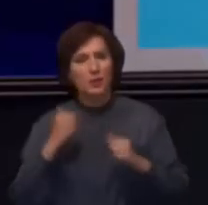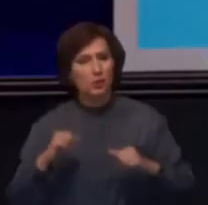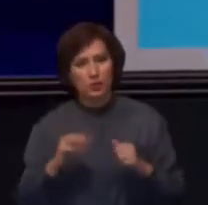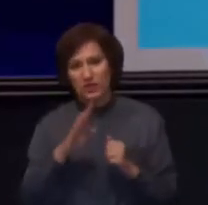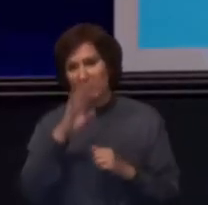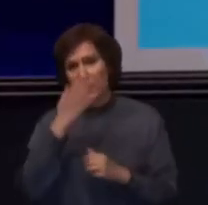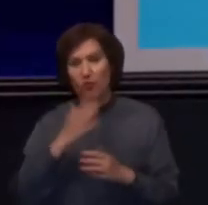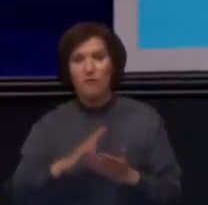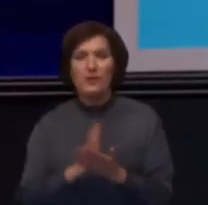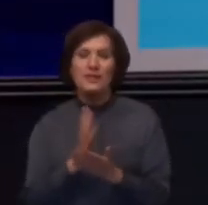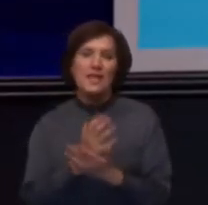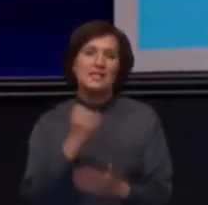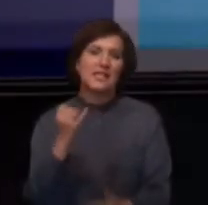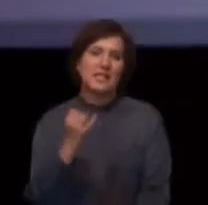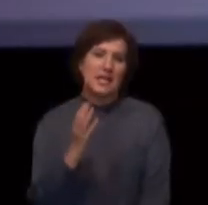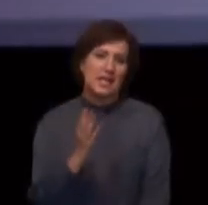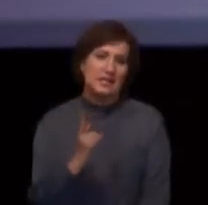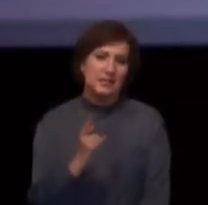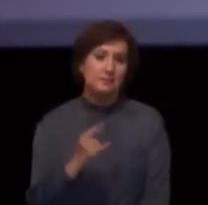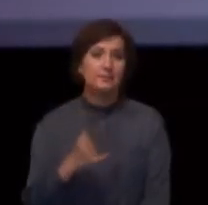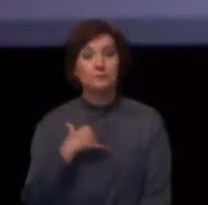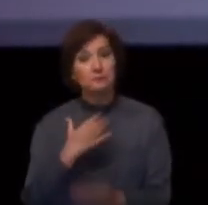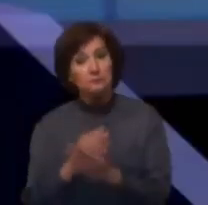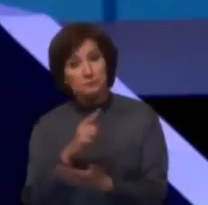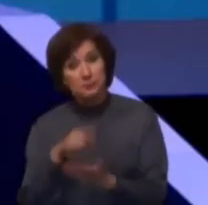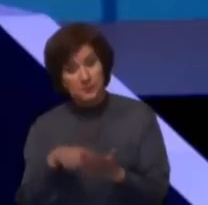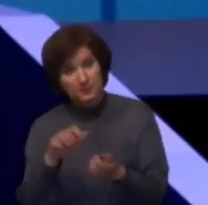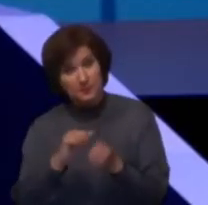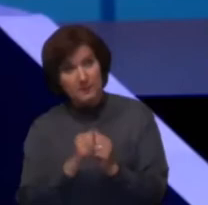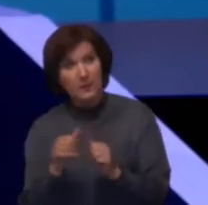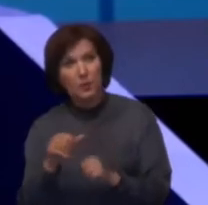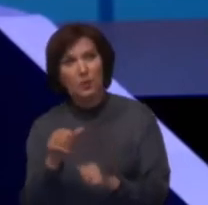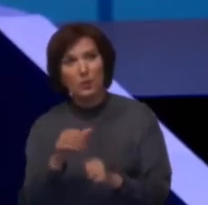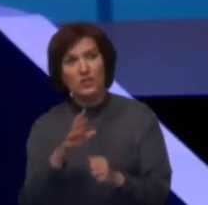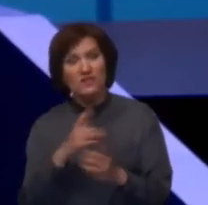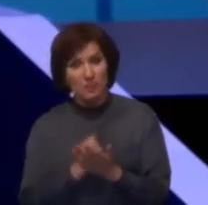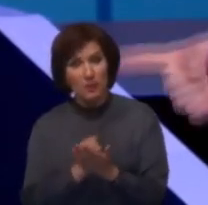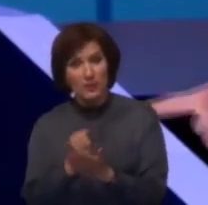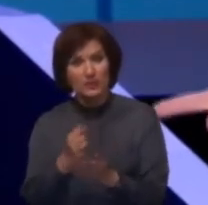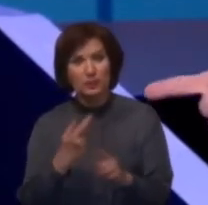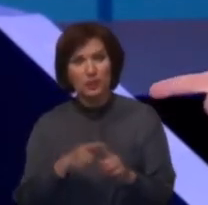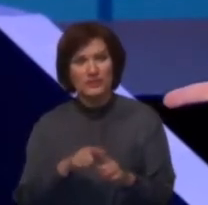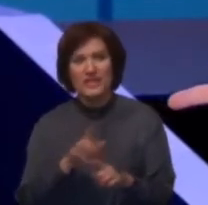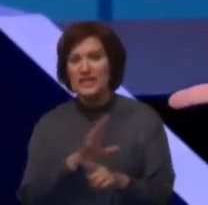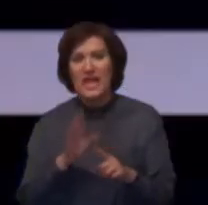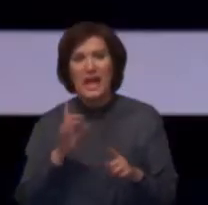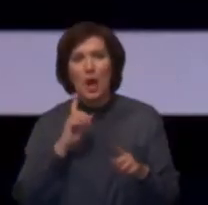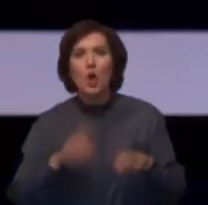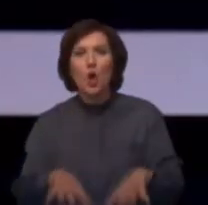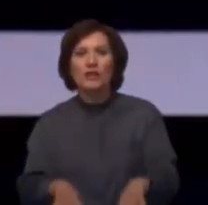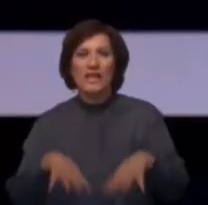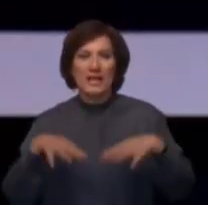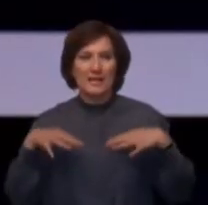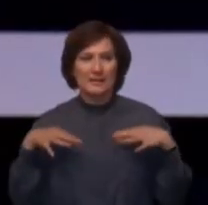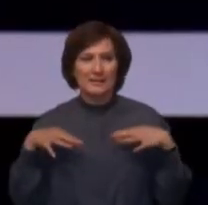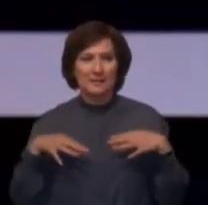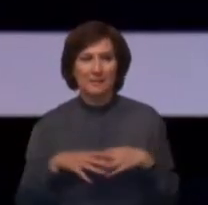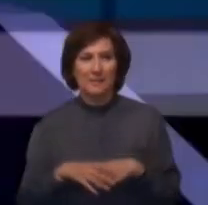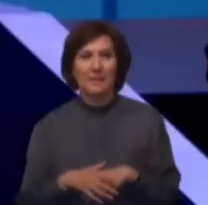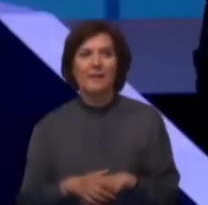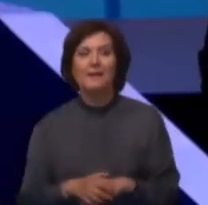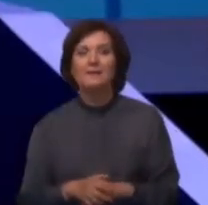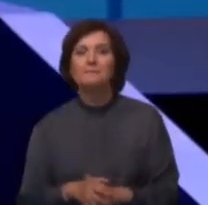ворогів. В політиці є інтереси. У мене є питання. Ви пам'ятаєте, куди саме ви балотуєте, що це не Конгрес?